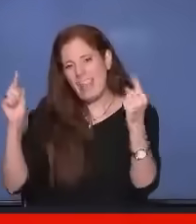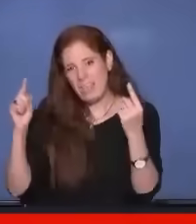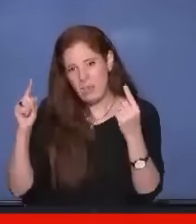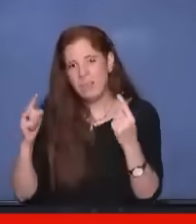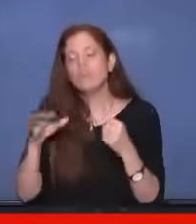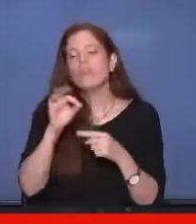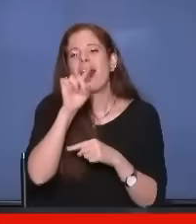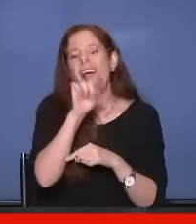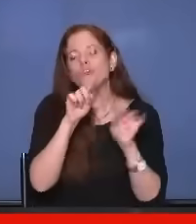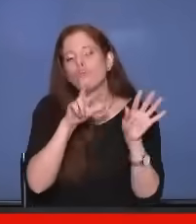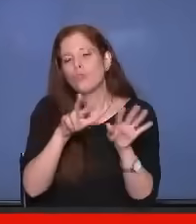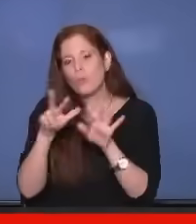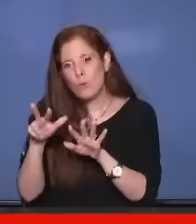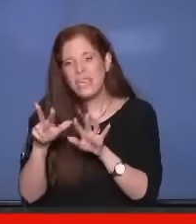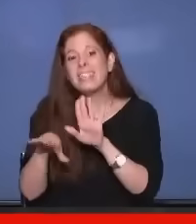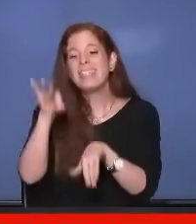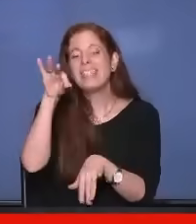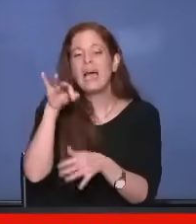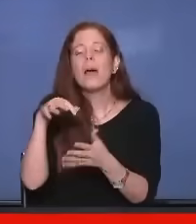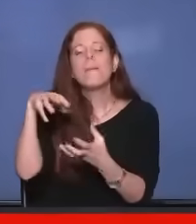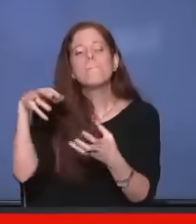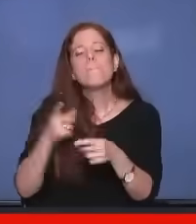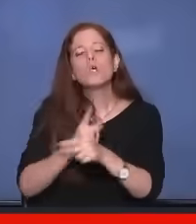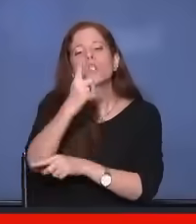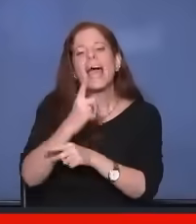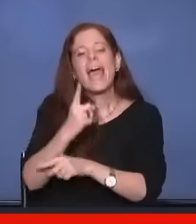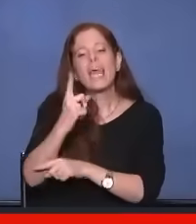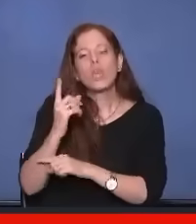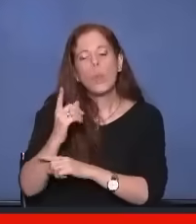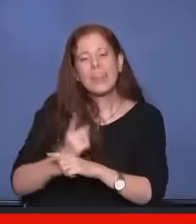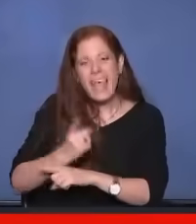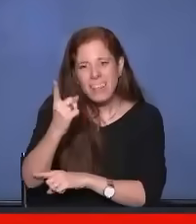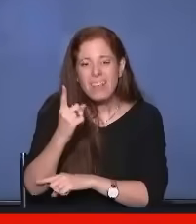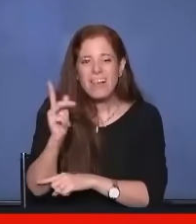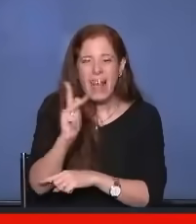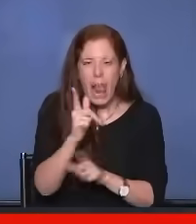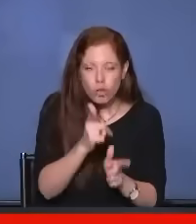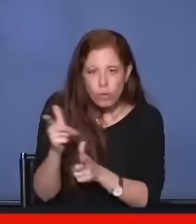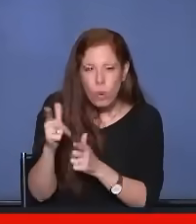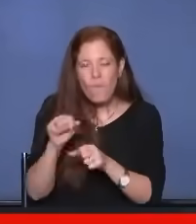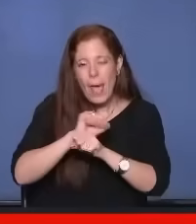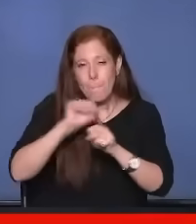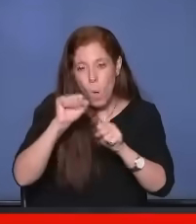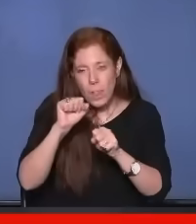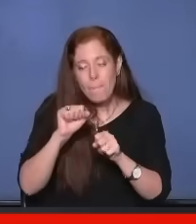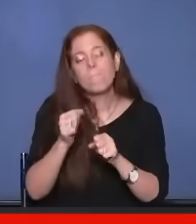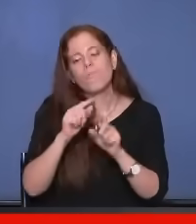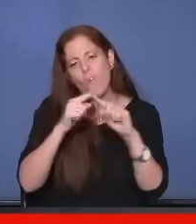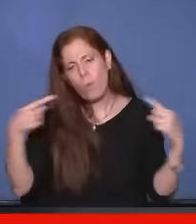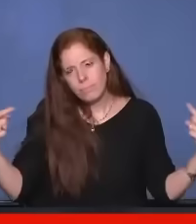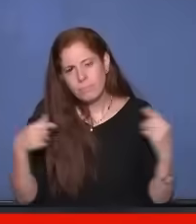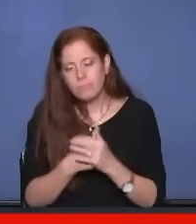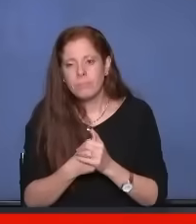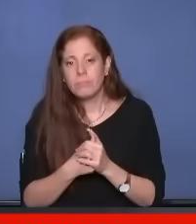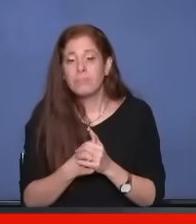של 188 משגרי נט קלצ'ניקוב רימונים ועוד יש לנו פה קלץ